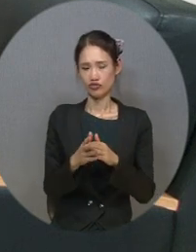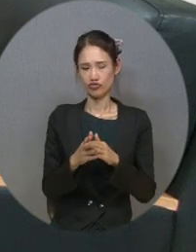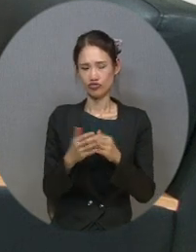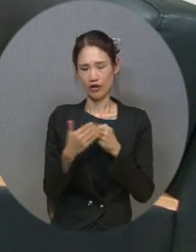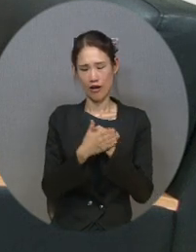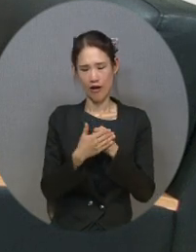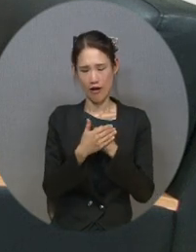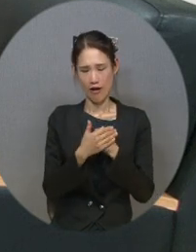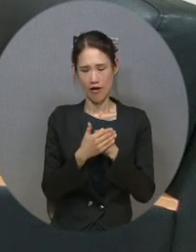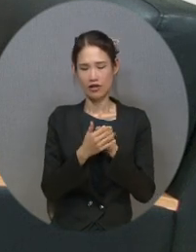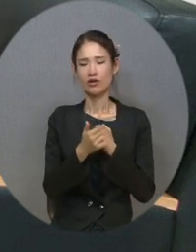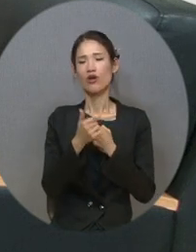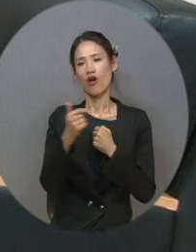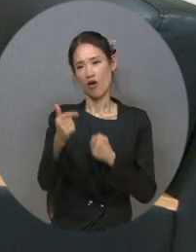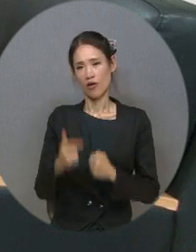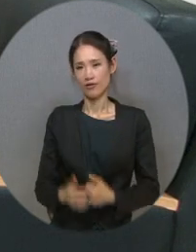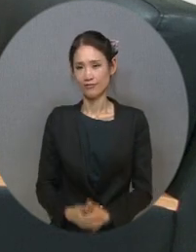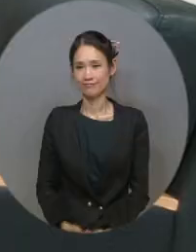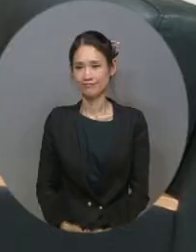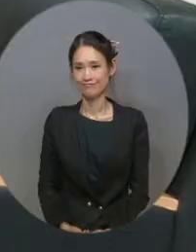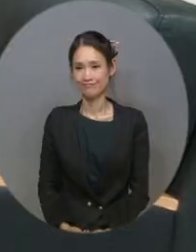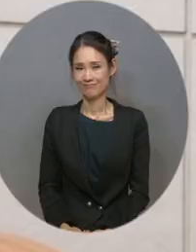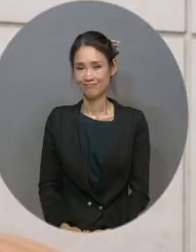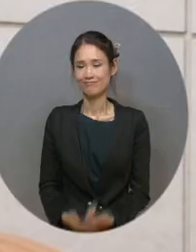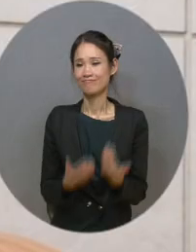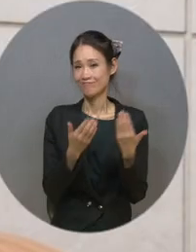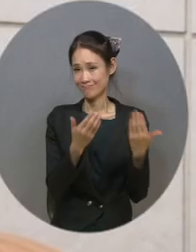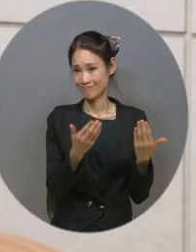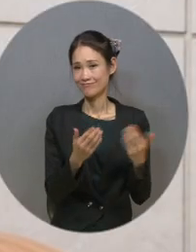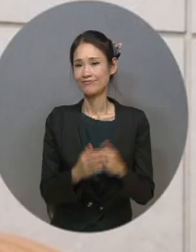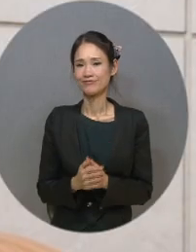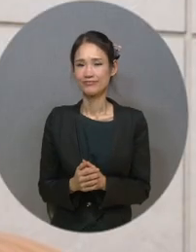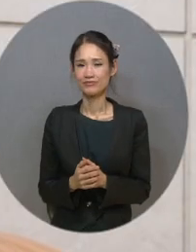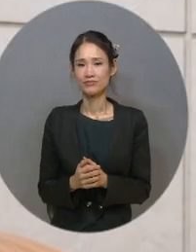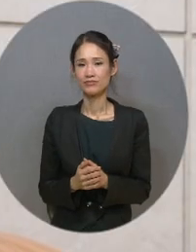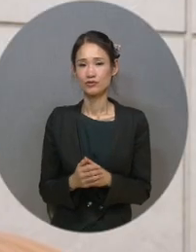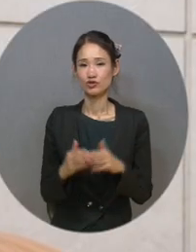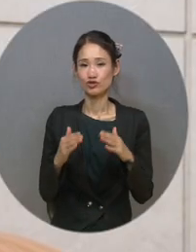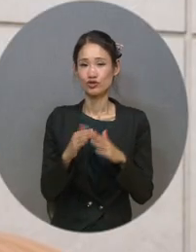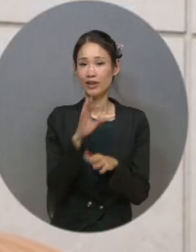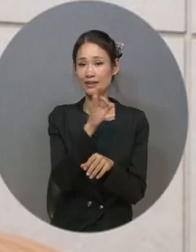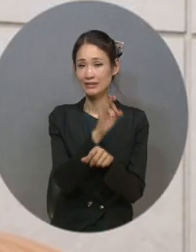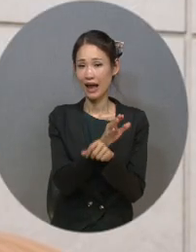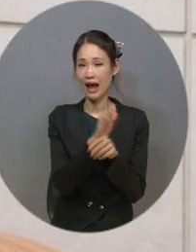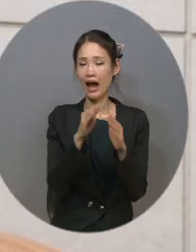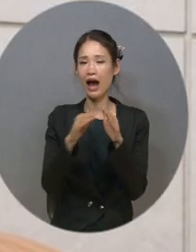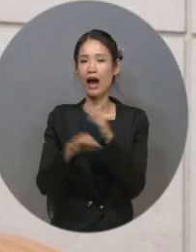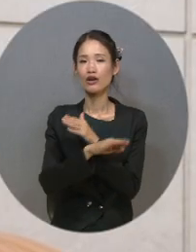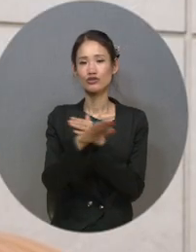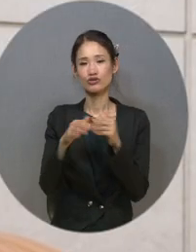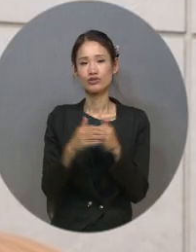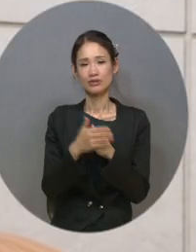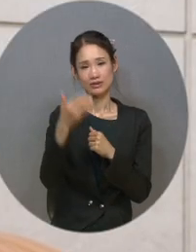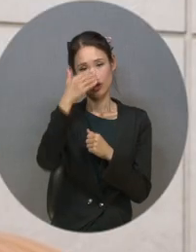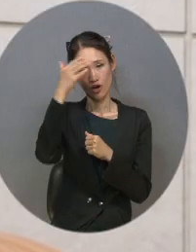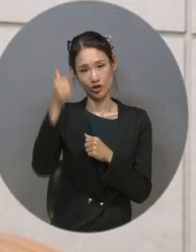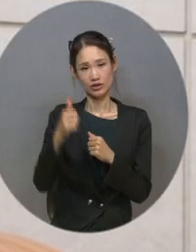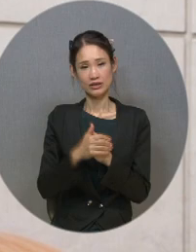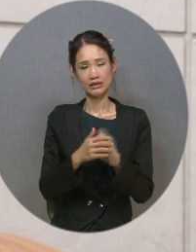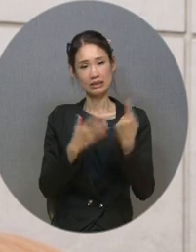혜택이 돌아가게 됐다 이런 말씀을 드립니다. 네. 주택을 구입한 그 가구에게는